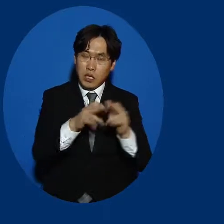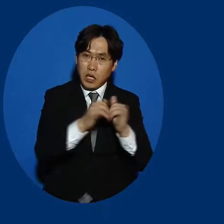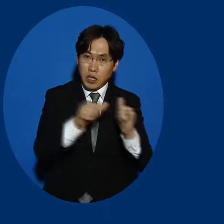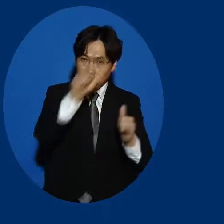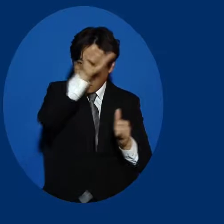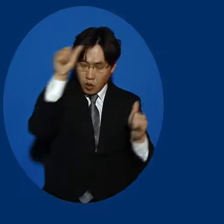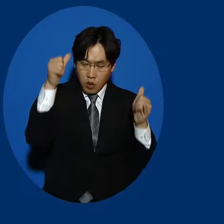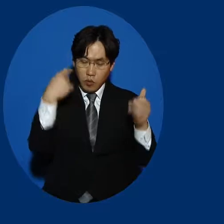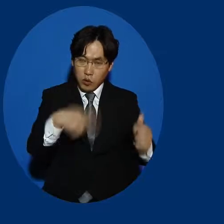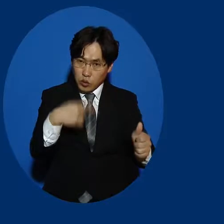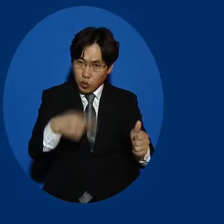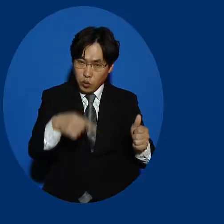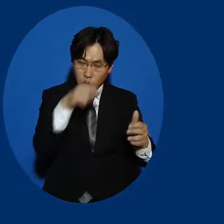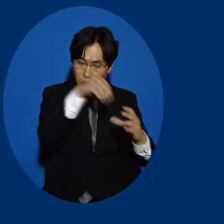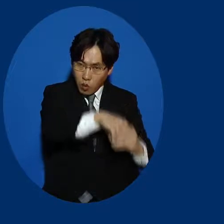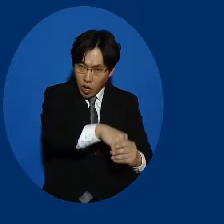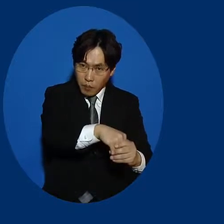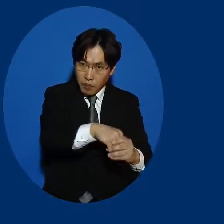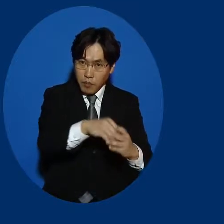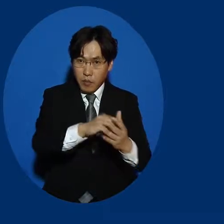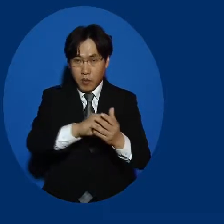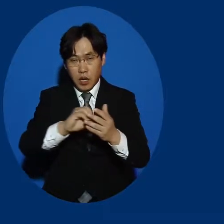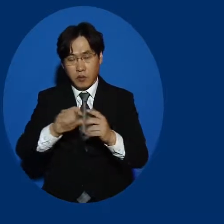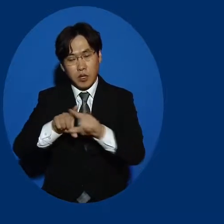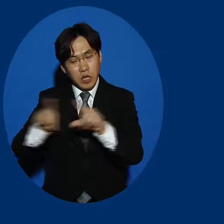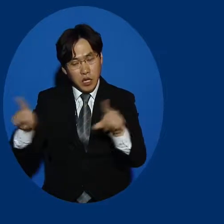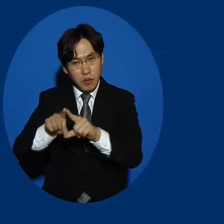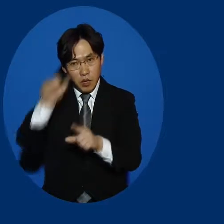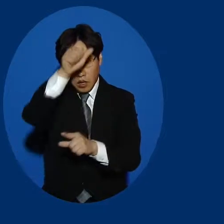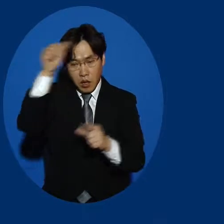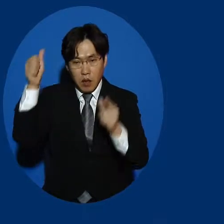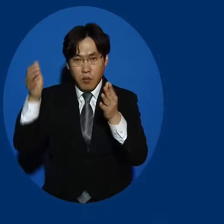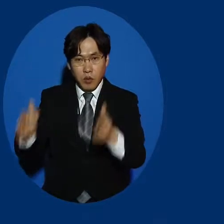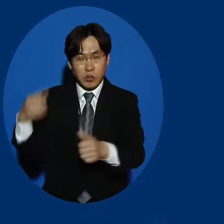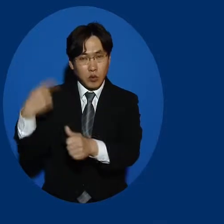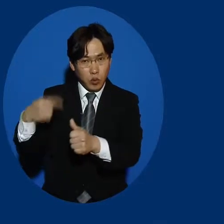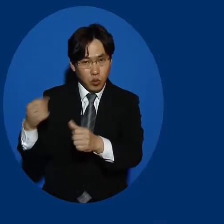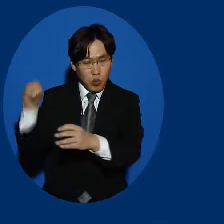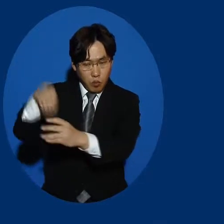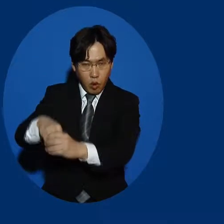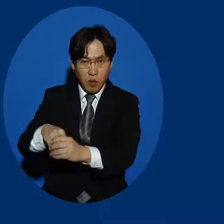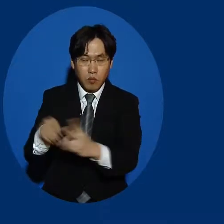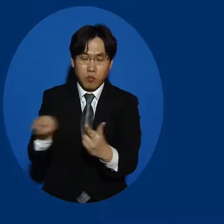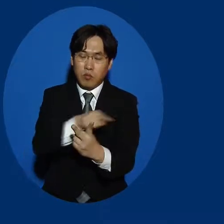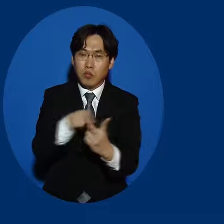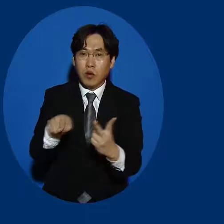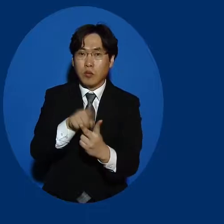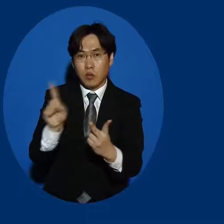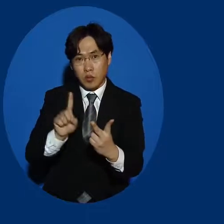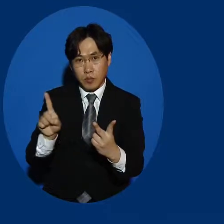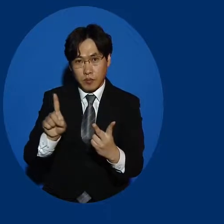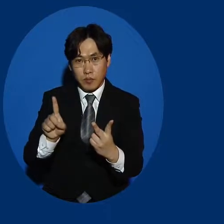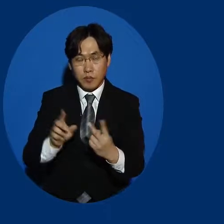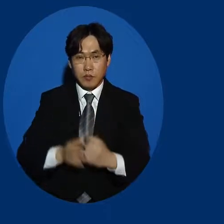평생교육에서 다루어야 할 주제일까요? 일반 평생교육에서 다루어야 할 주제일까요?